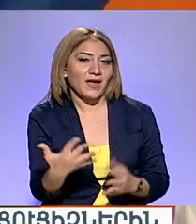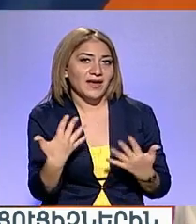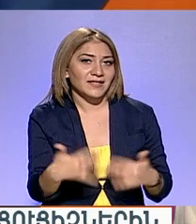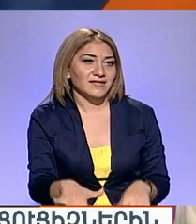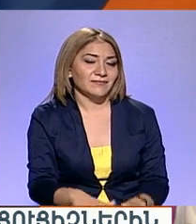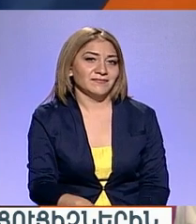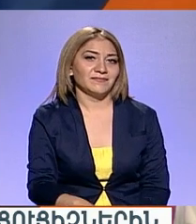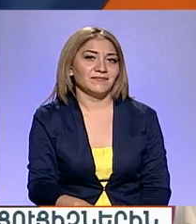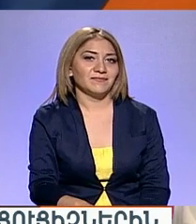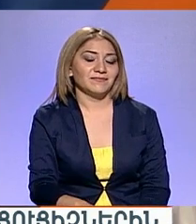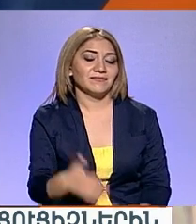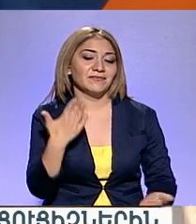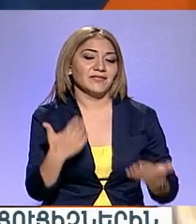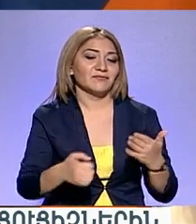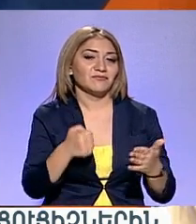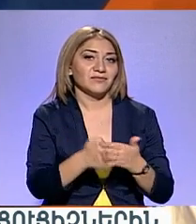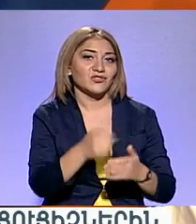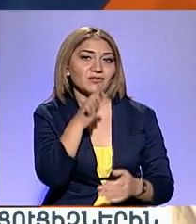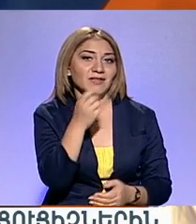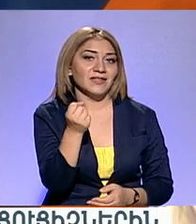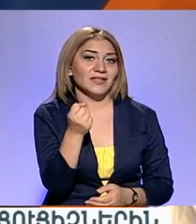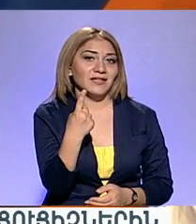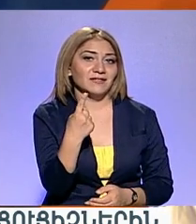եւ եթե մենք միջև ժամը 11-ը